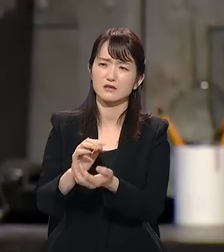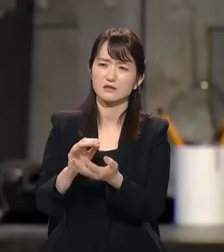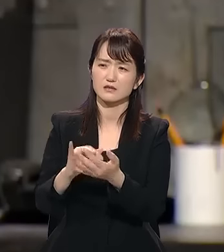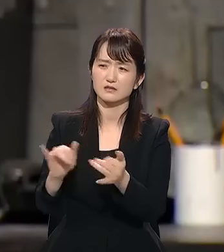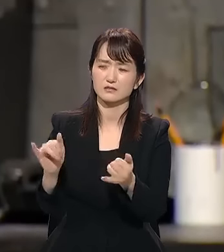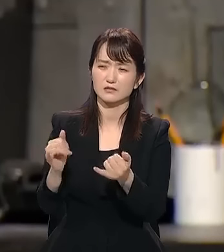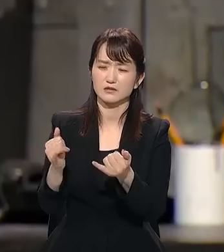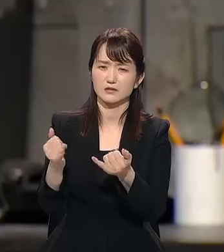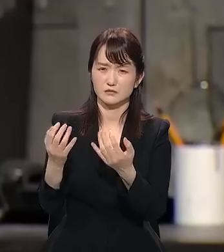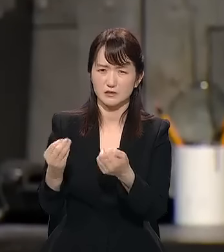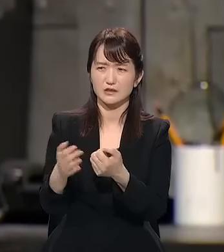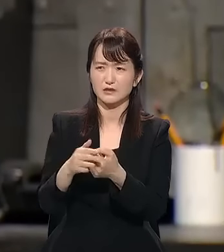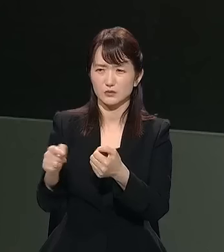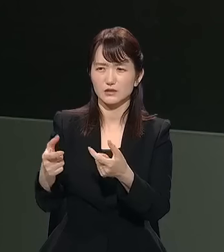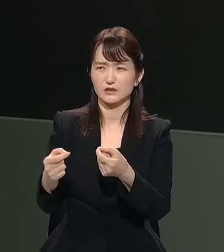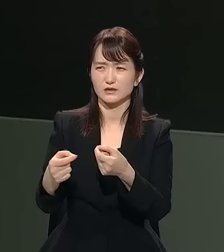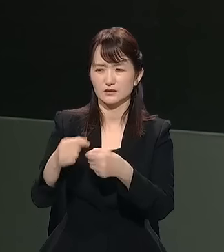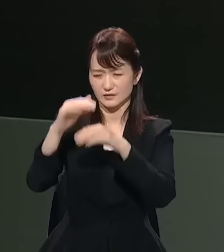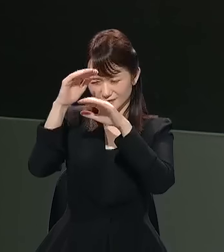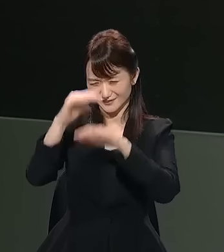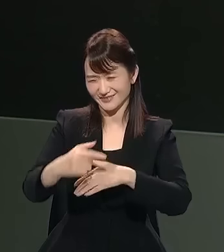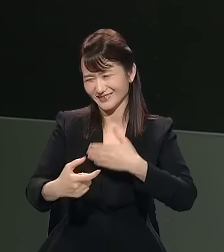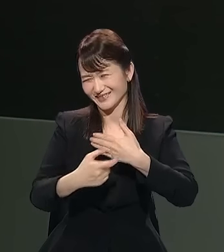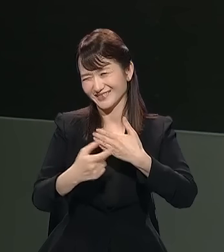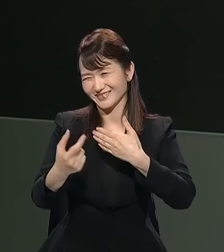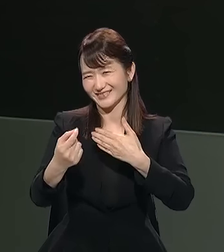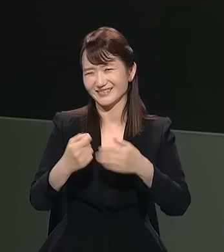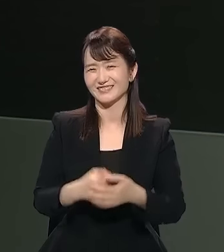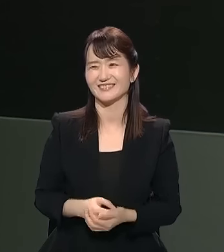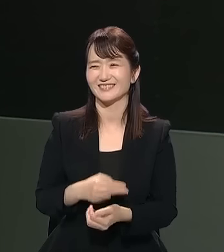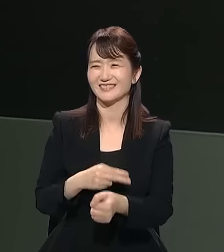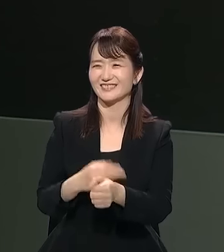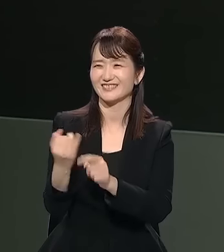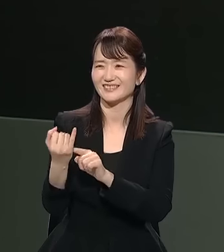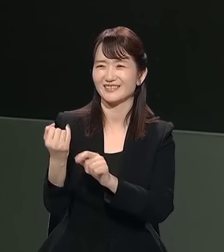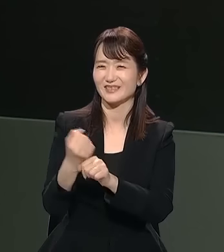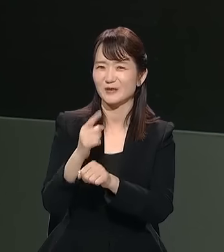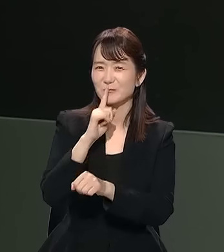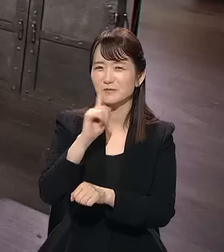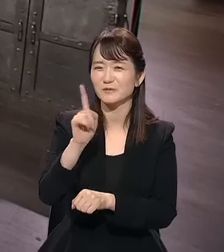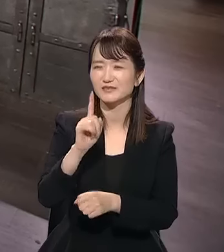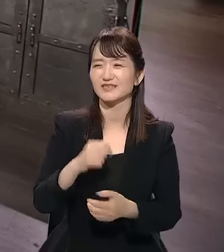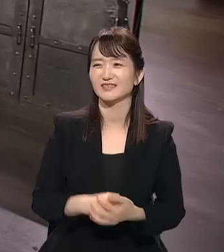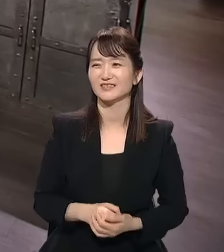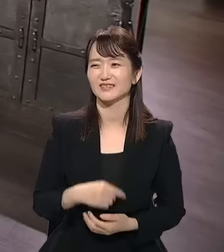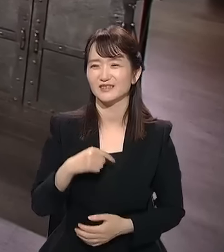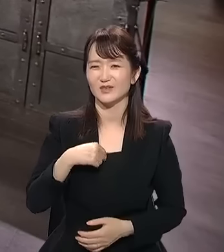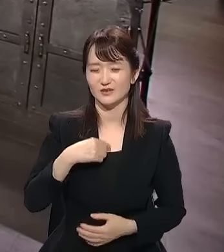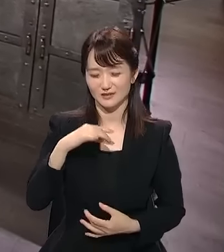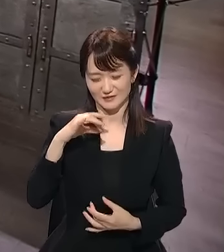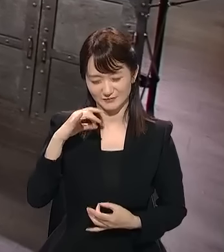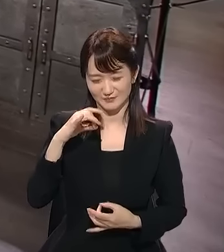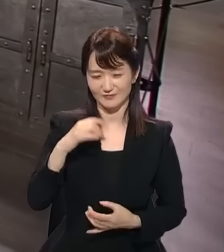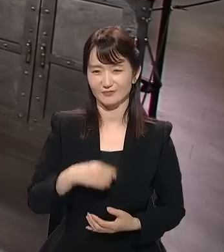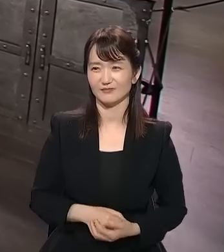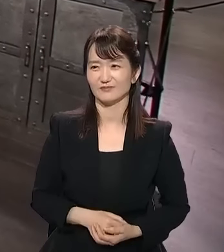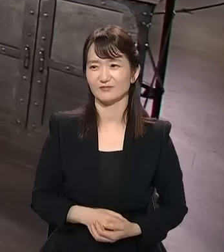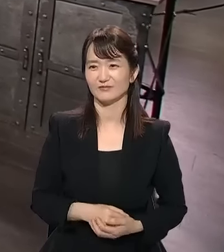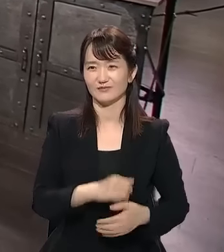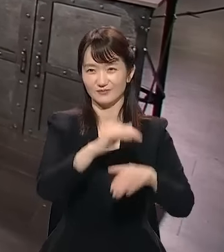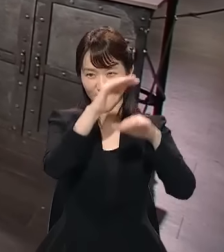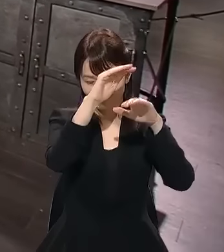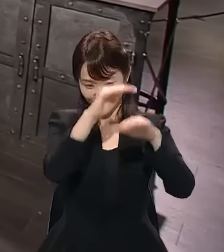같습니다 아까 교수님이 하실 말씀이 있다고 그러신 거 같은데 아네 그냥 혼잣 말이었는데 아니 저